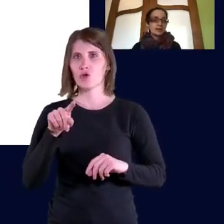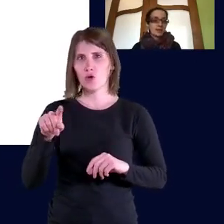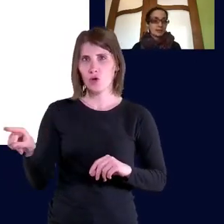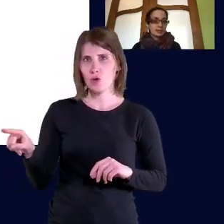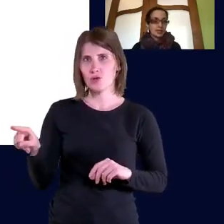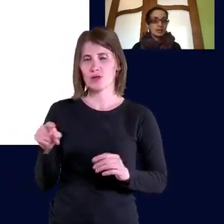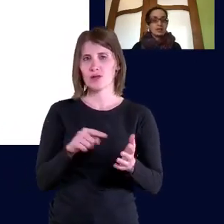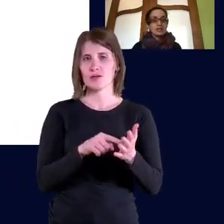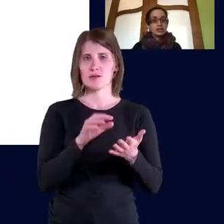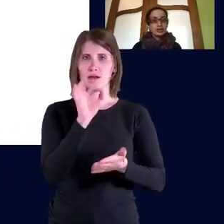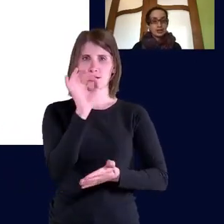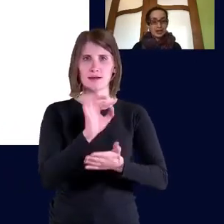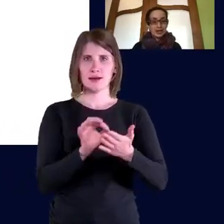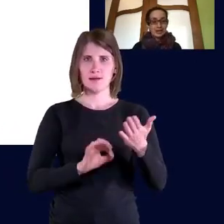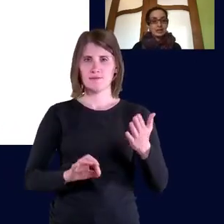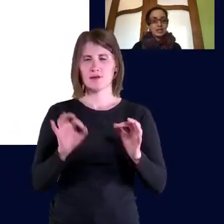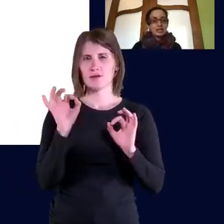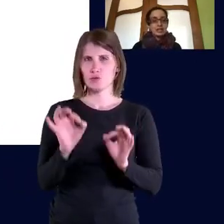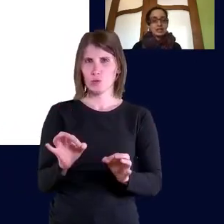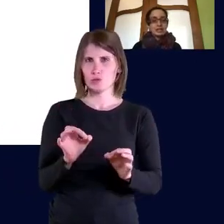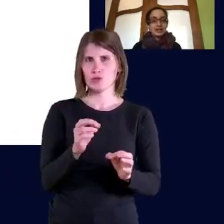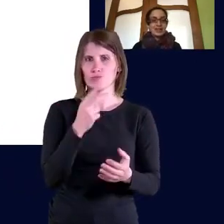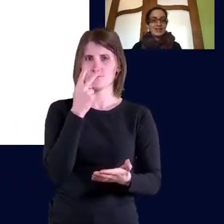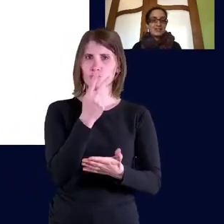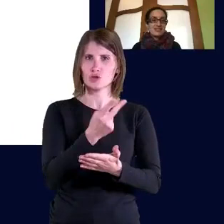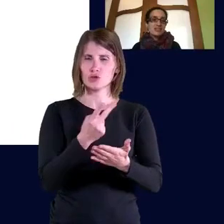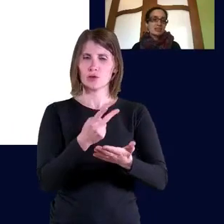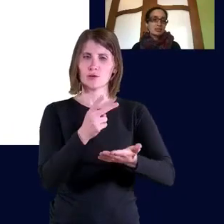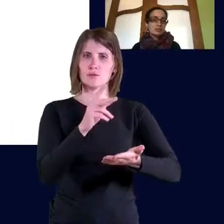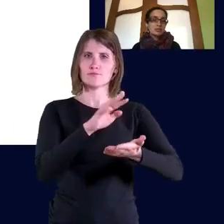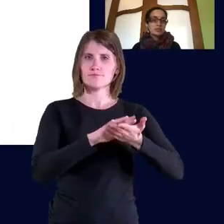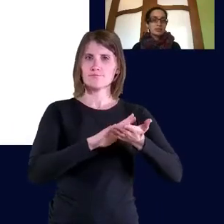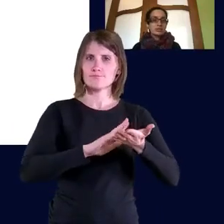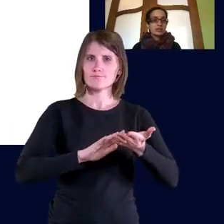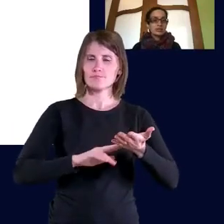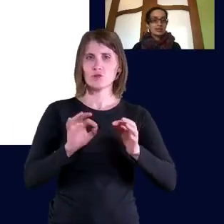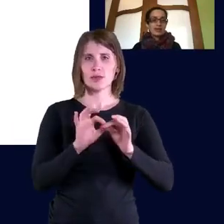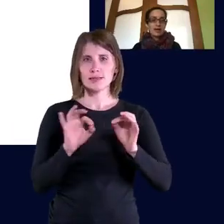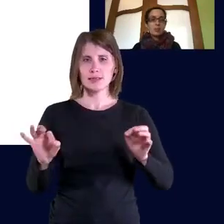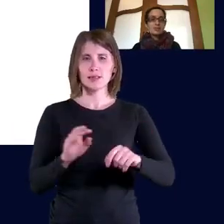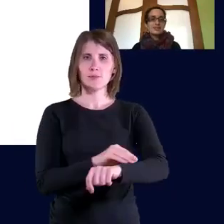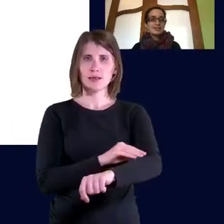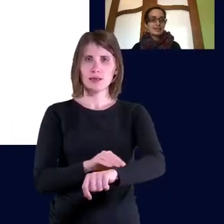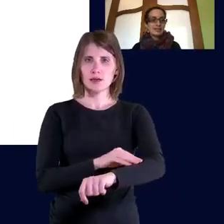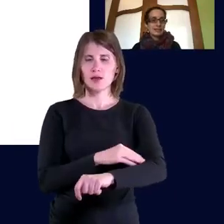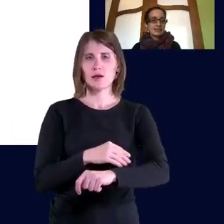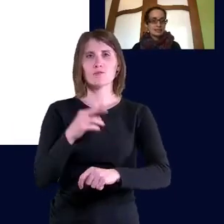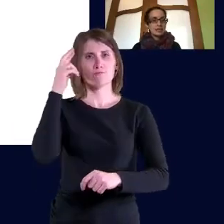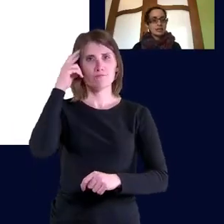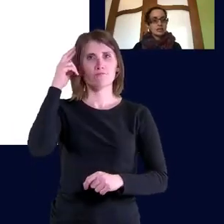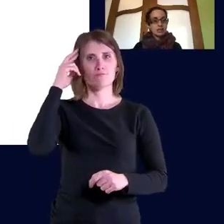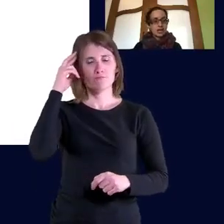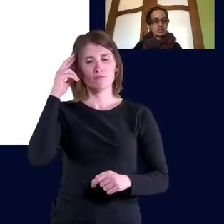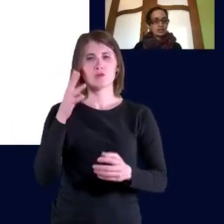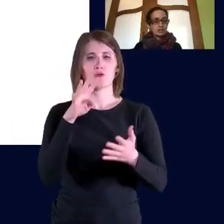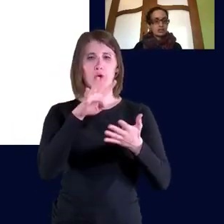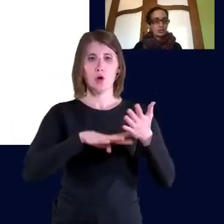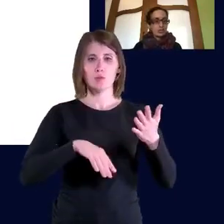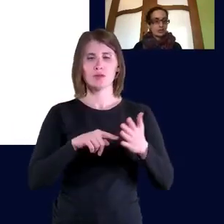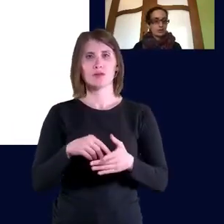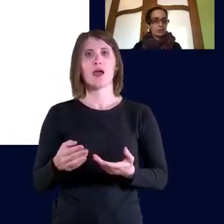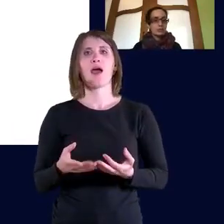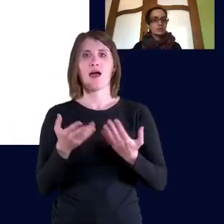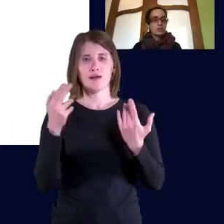dana grafika jest czytelna na inne linie tekstury są czytelne na ile opis jest tak jasne że